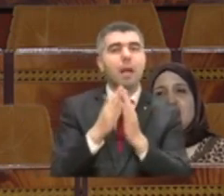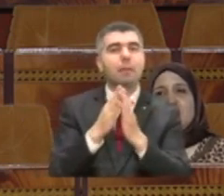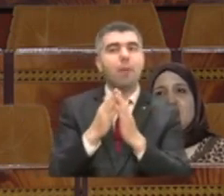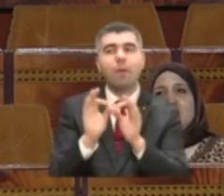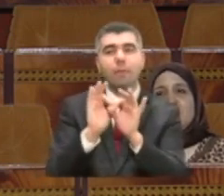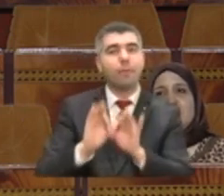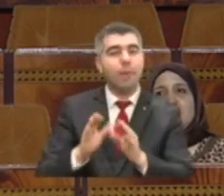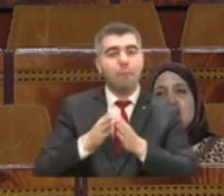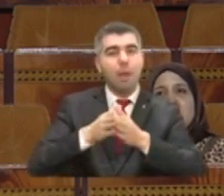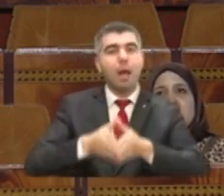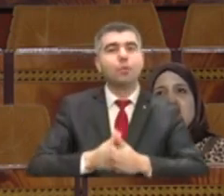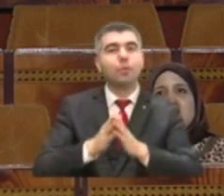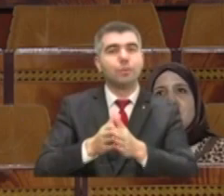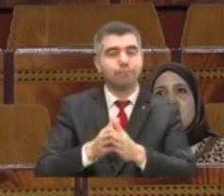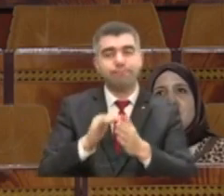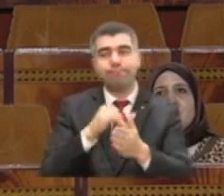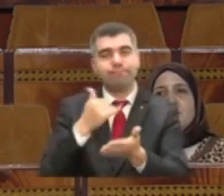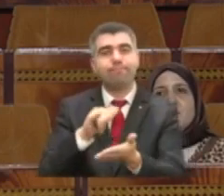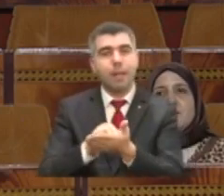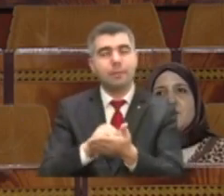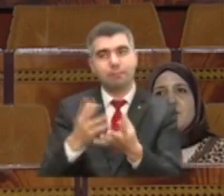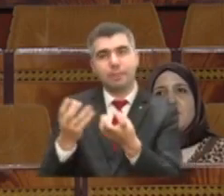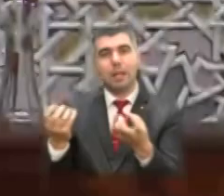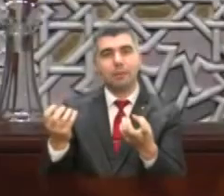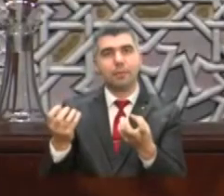الوقت لتجعلوا من الشباب اولويه استراتيجيه؟